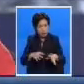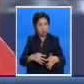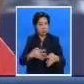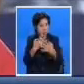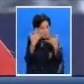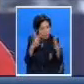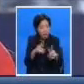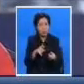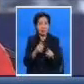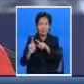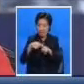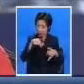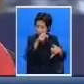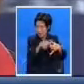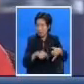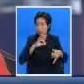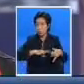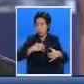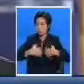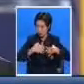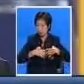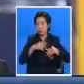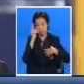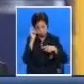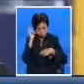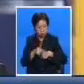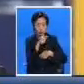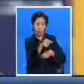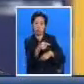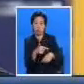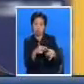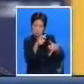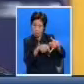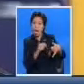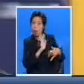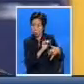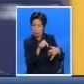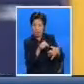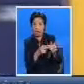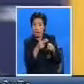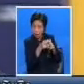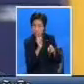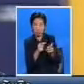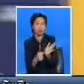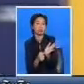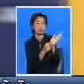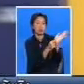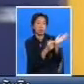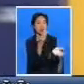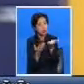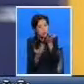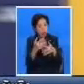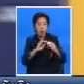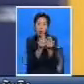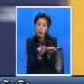แล้วก็ขอเพราะฉะนั้นปกติเนี่ยอาจารย์จะเห็นว่าคนขอคือใครคือเจ้าตัวคือครอบครัวที่เขาเดือดร้อน